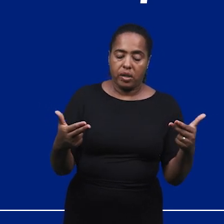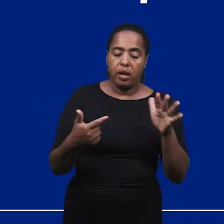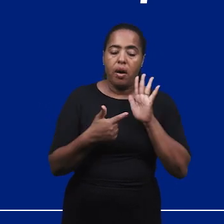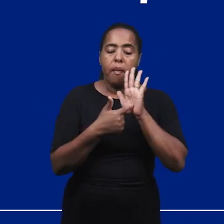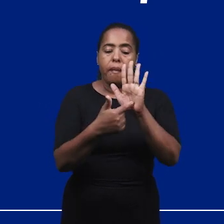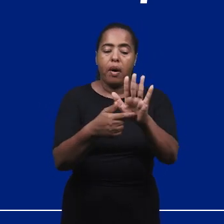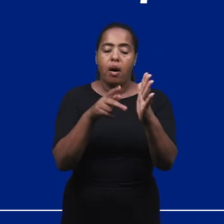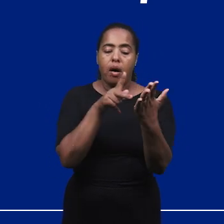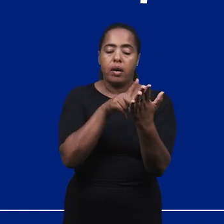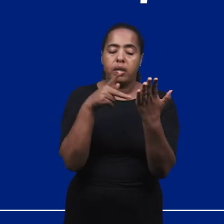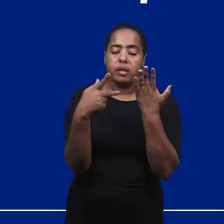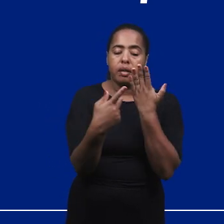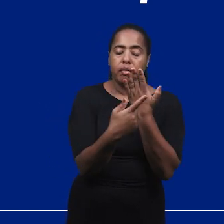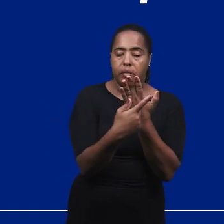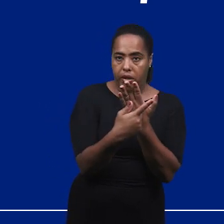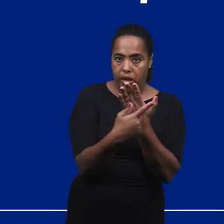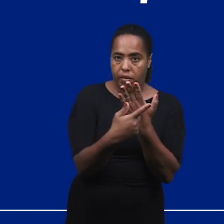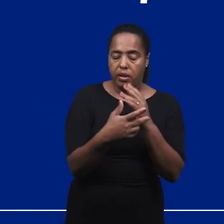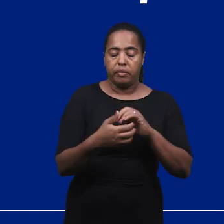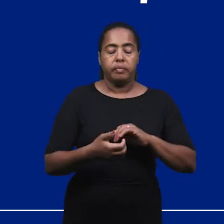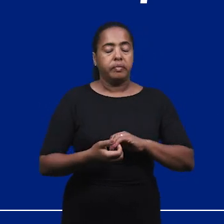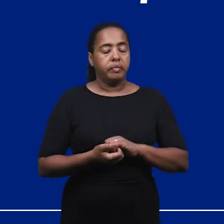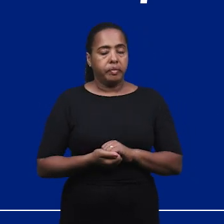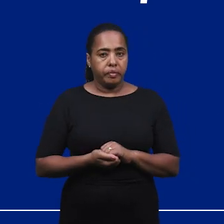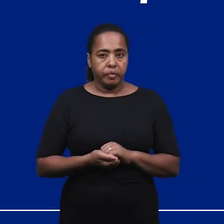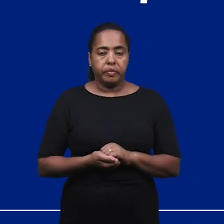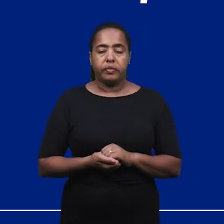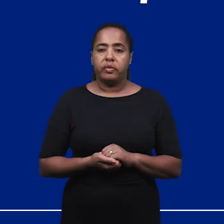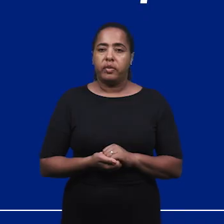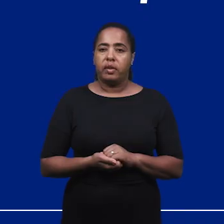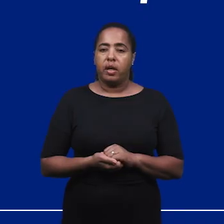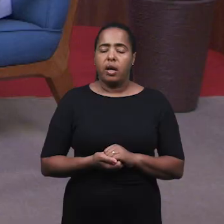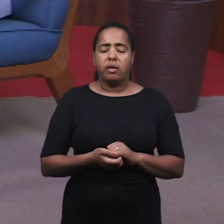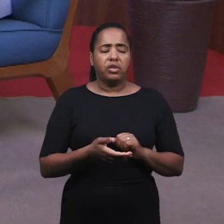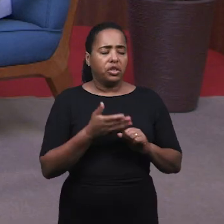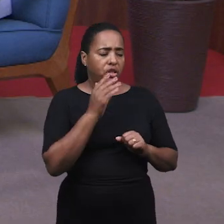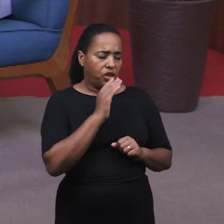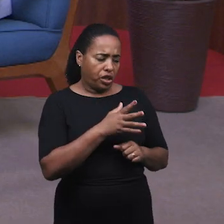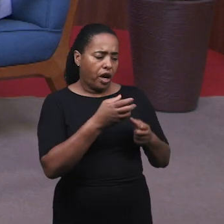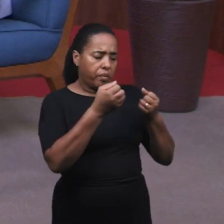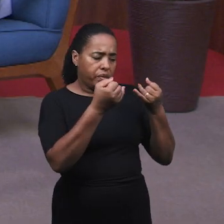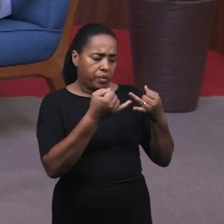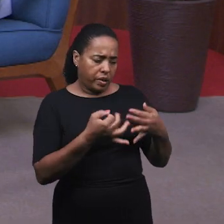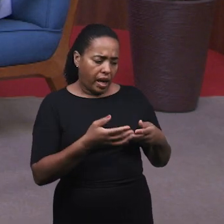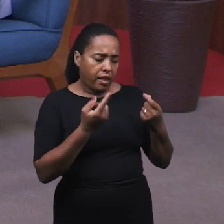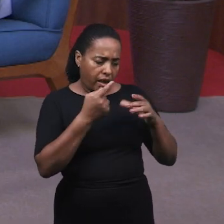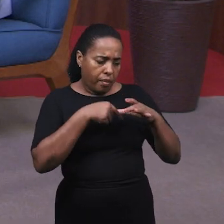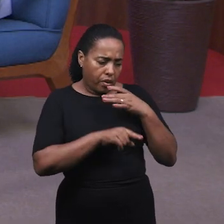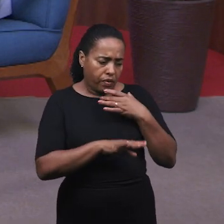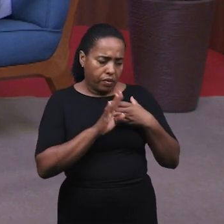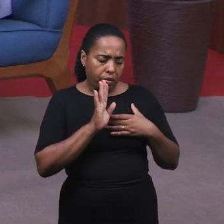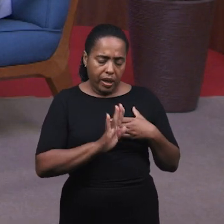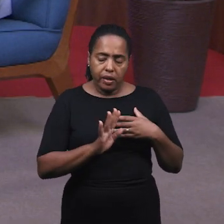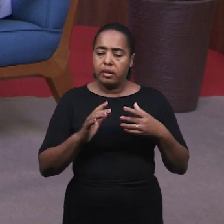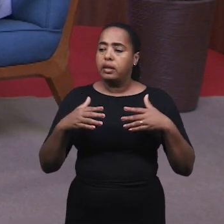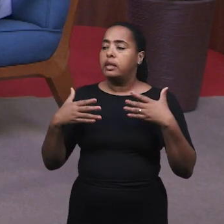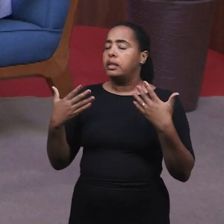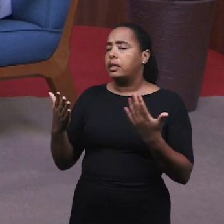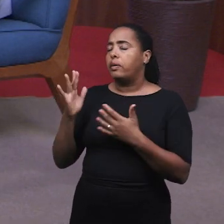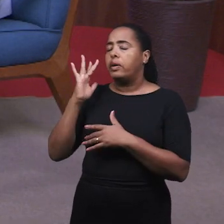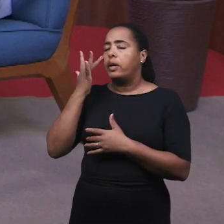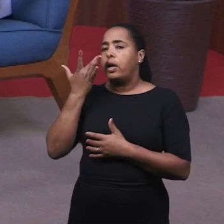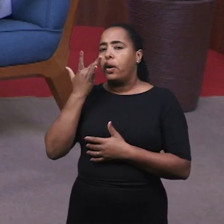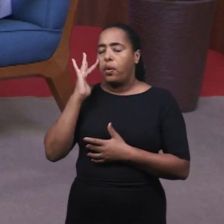toutes ces choses se disent par parabole. Je vais commencer à parler cela et vous pouvez